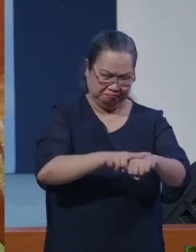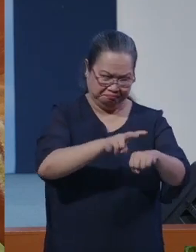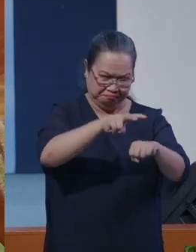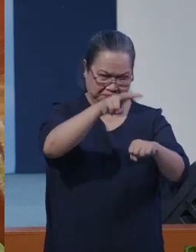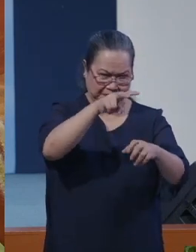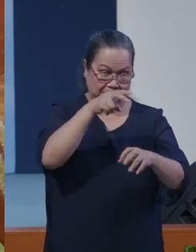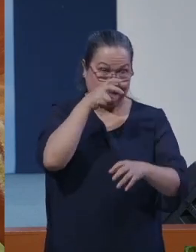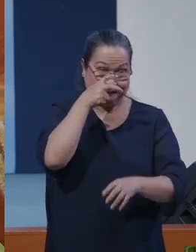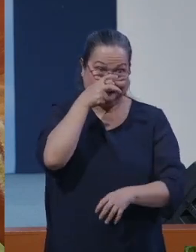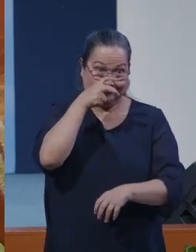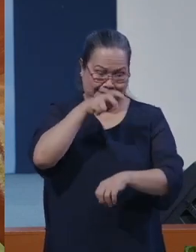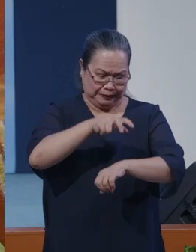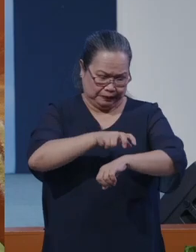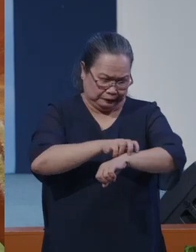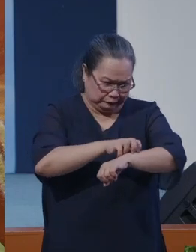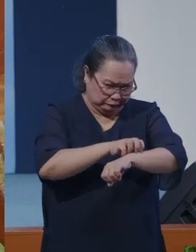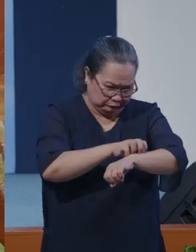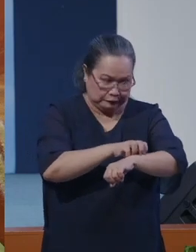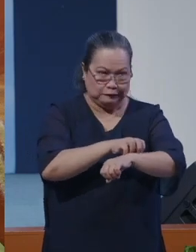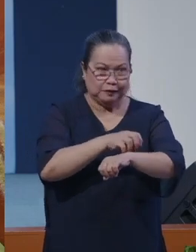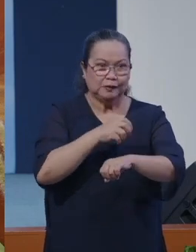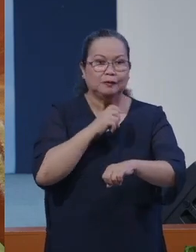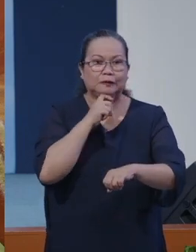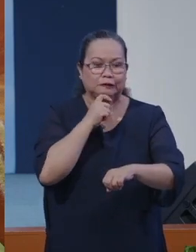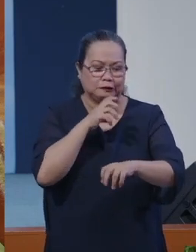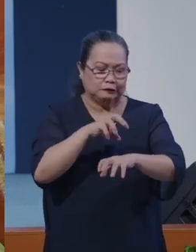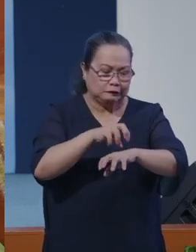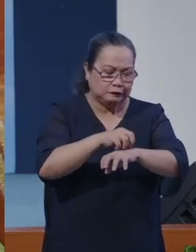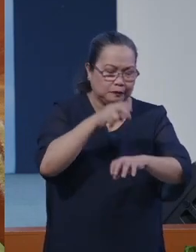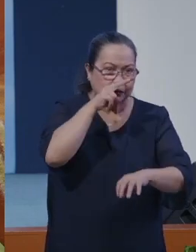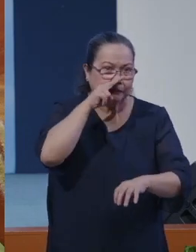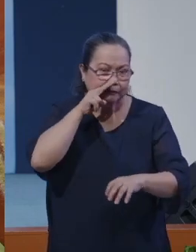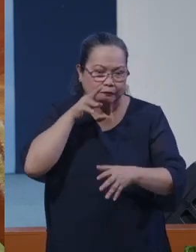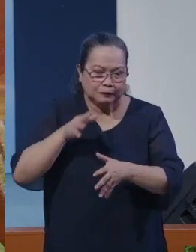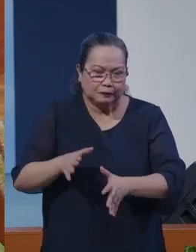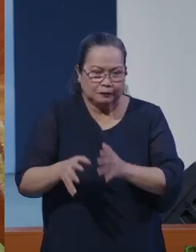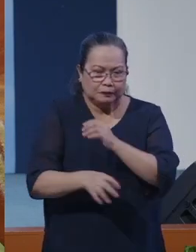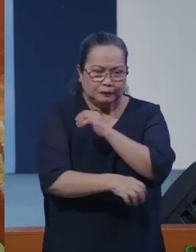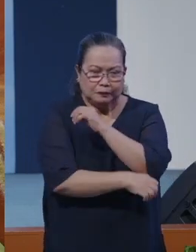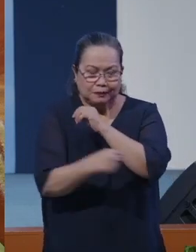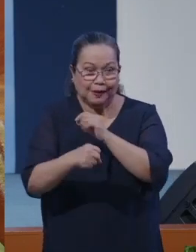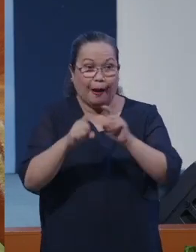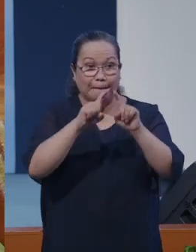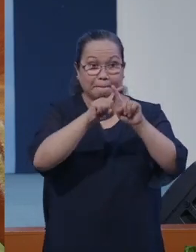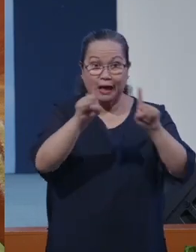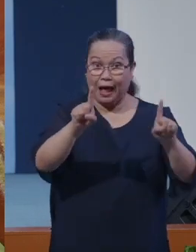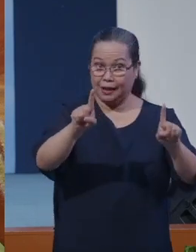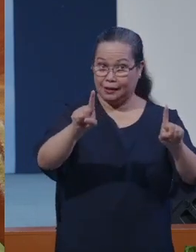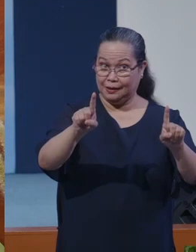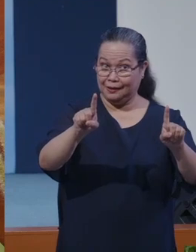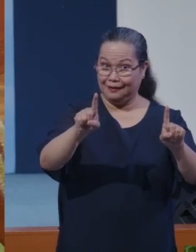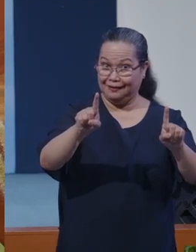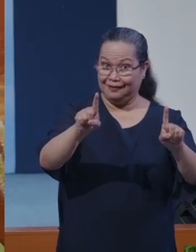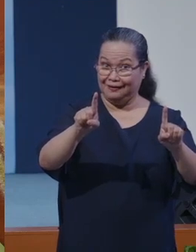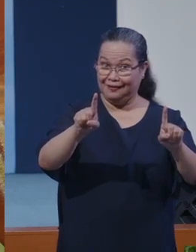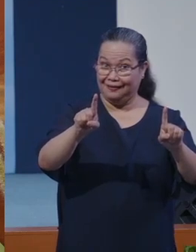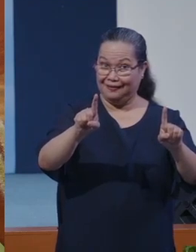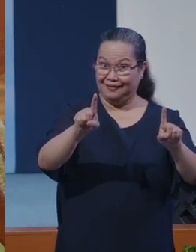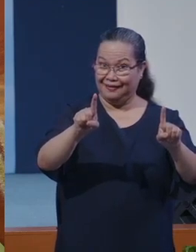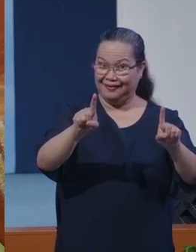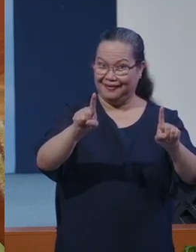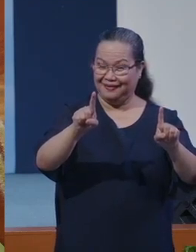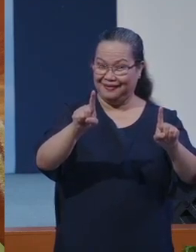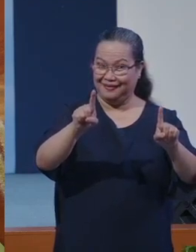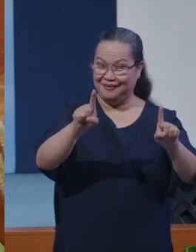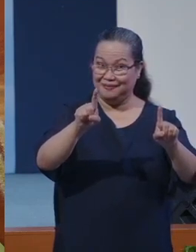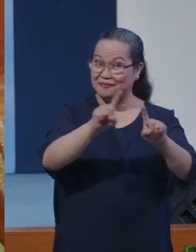moth and rust destroy and where thieves break in and steal. But, yung but, nagpapakita ng